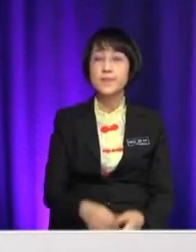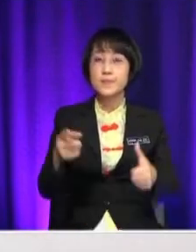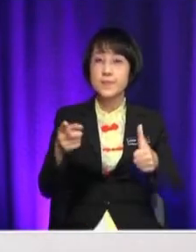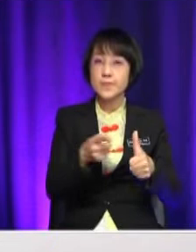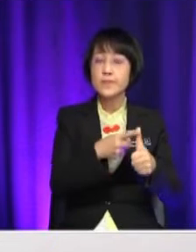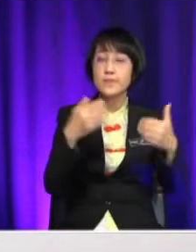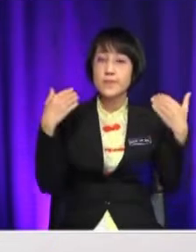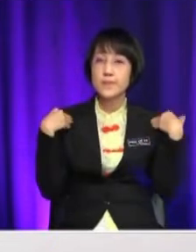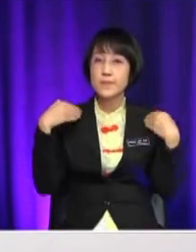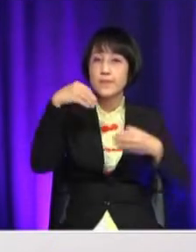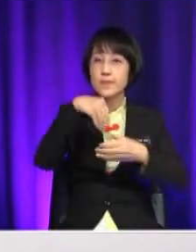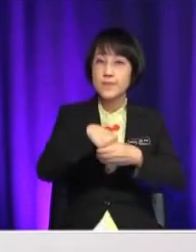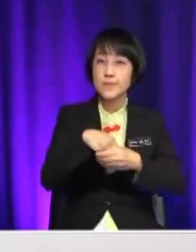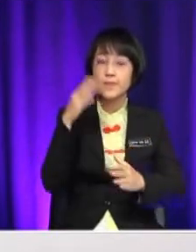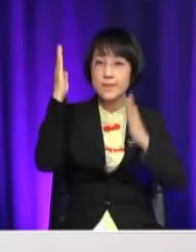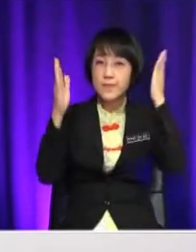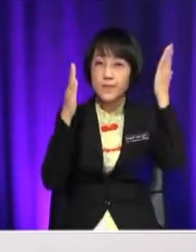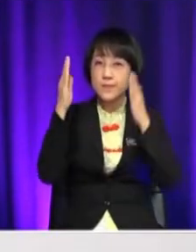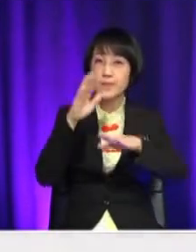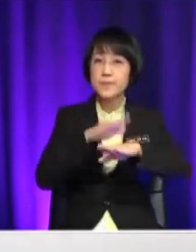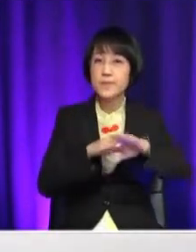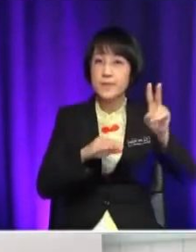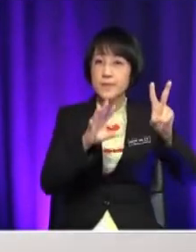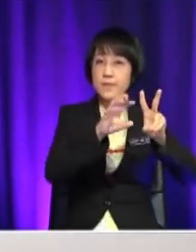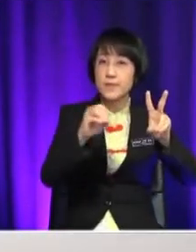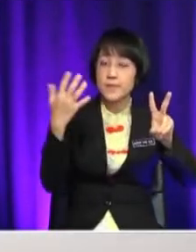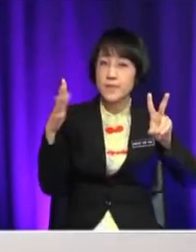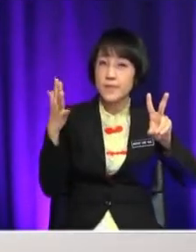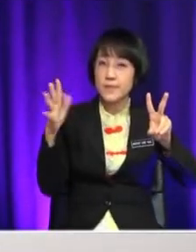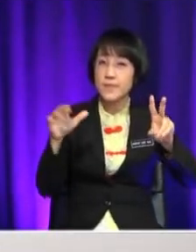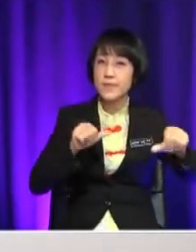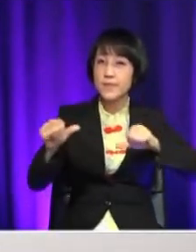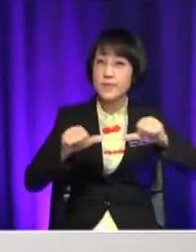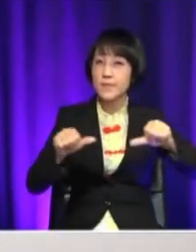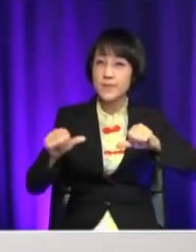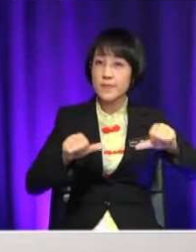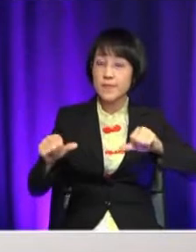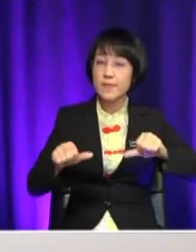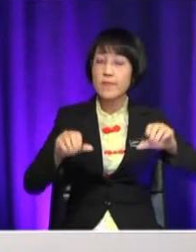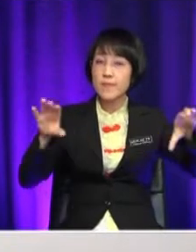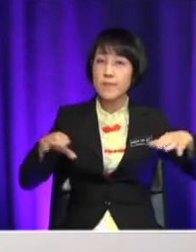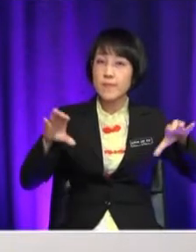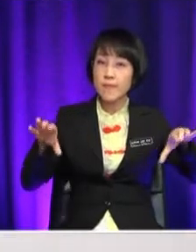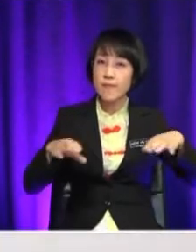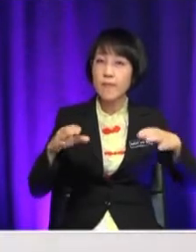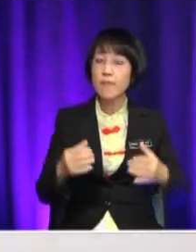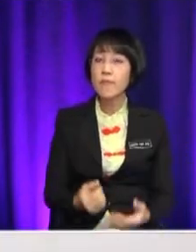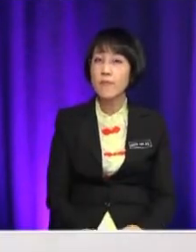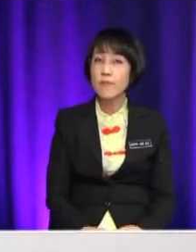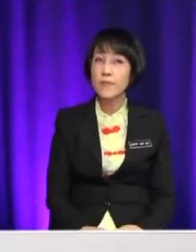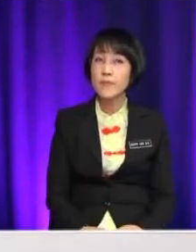diiktiraf pada tahun 2015. Contoh aktiviti yang dijalankan oleh Trash Hero ialah